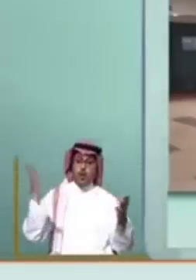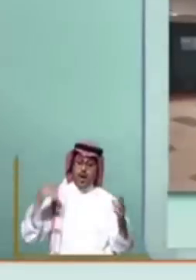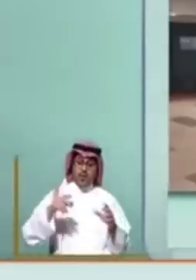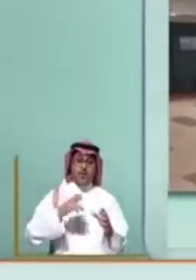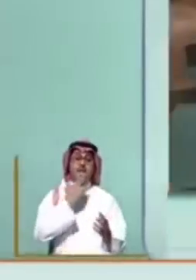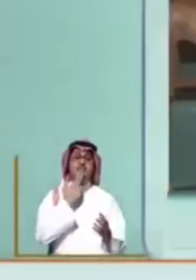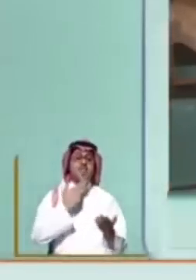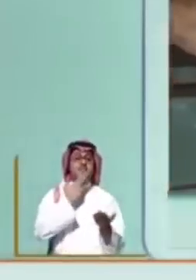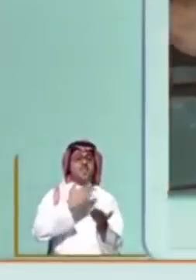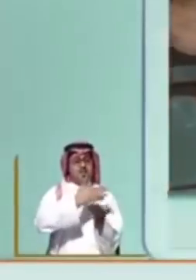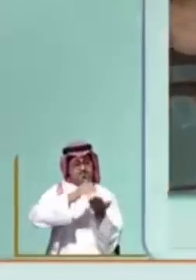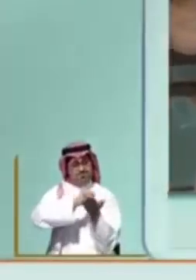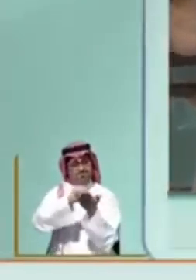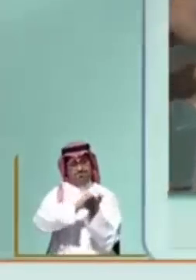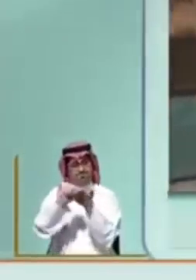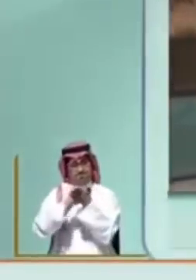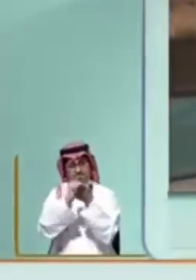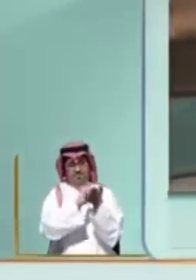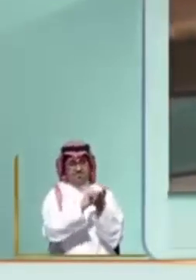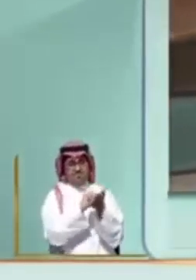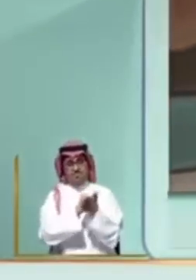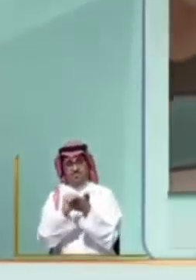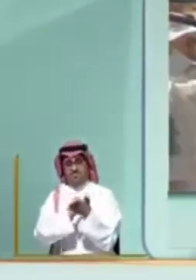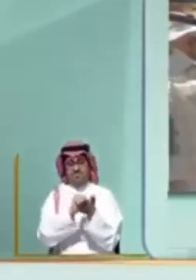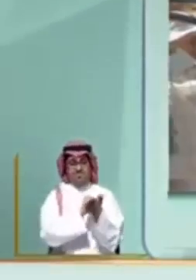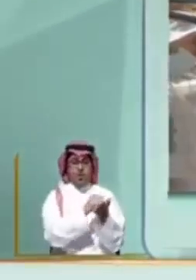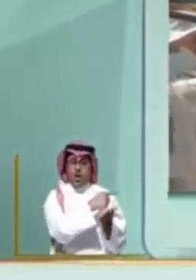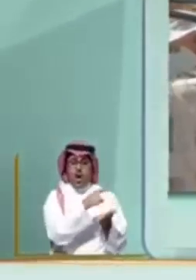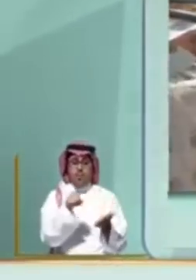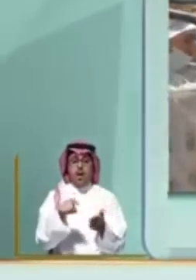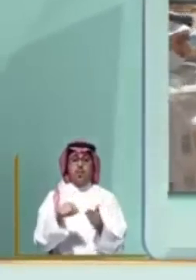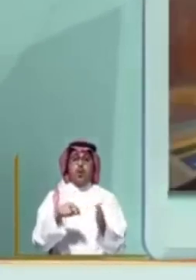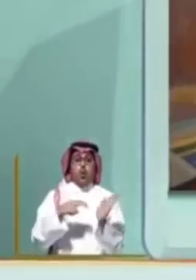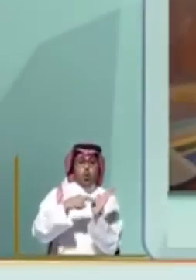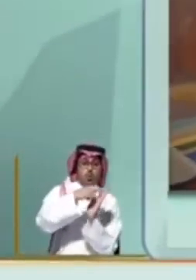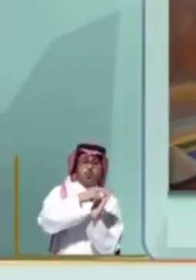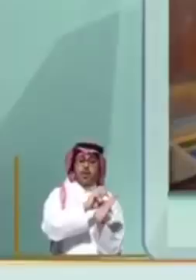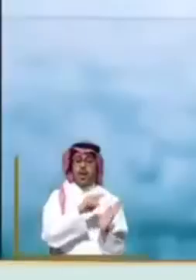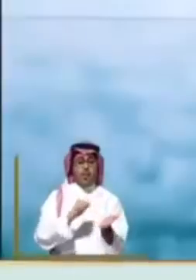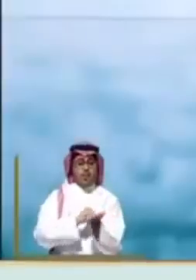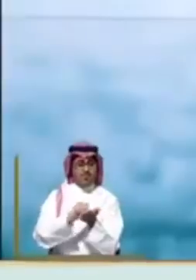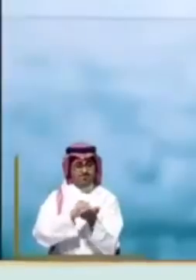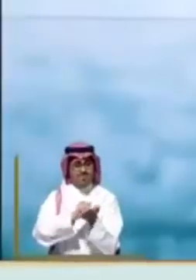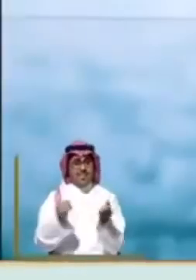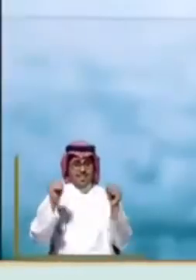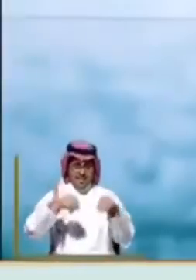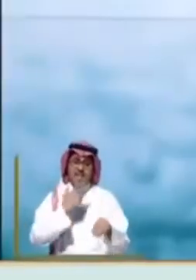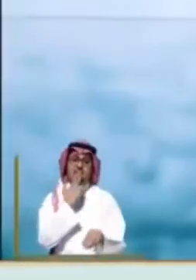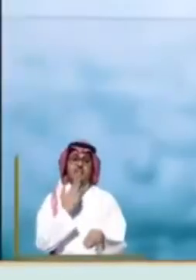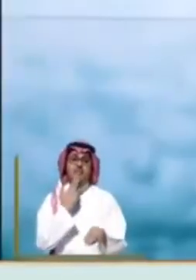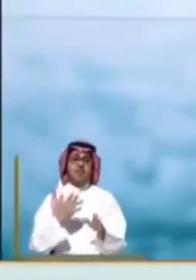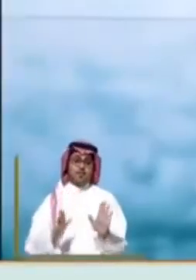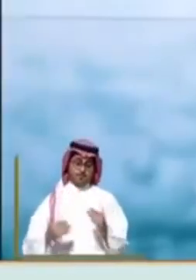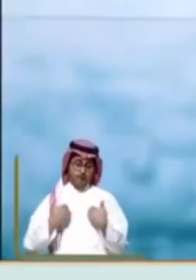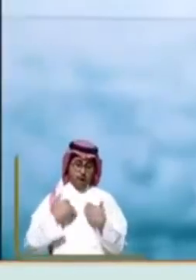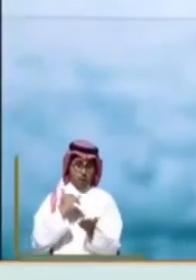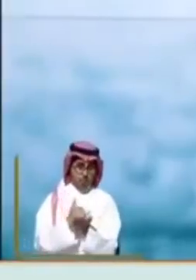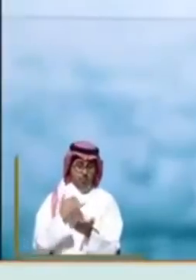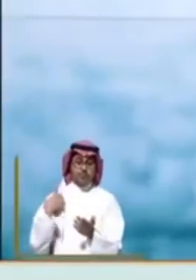المبالغ، كذلك جميع أماكن الزحام والتلامس من ممسى وغيرها. نعم جميل. أستاذ محمد،